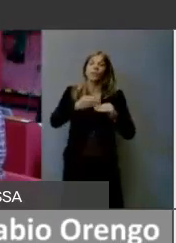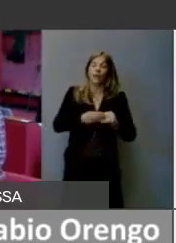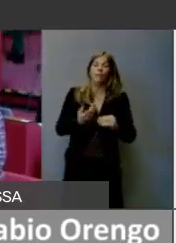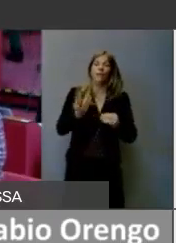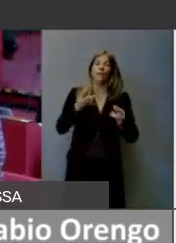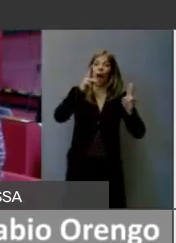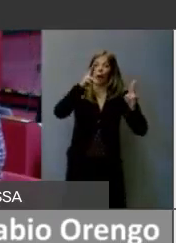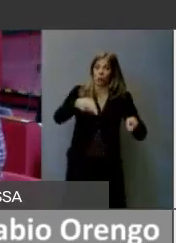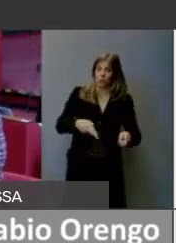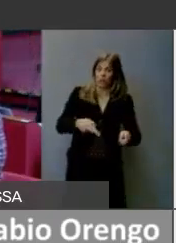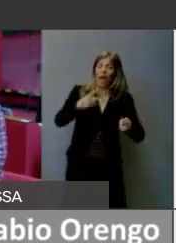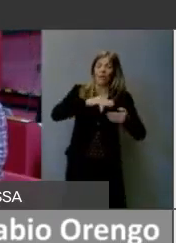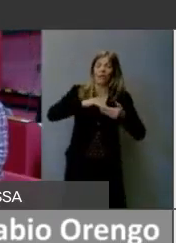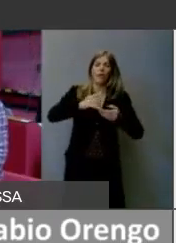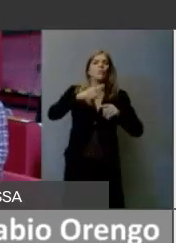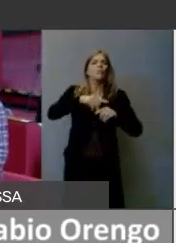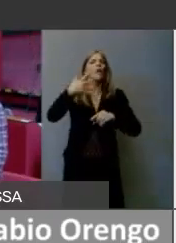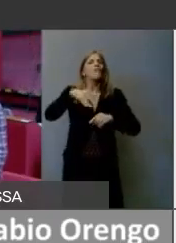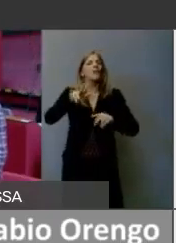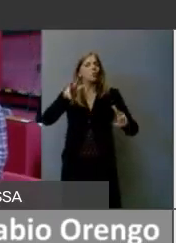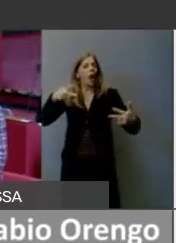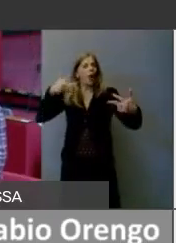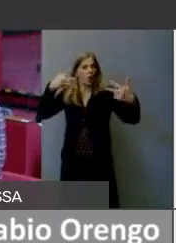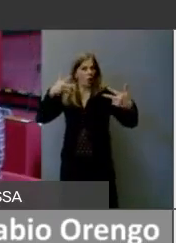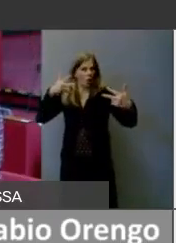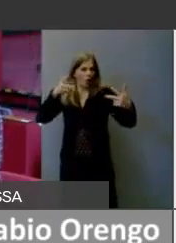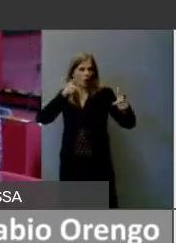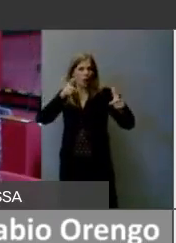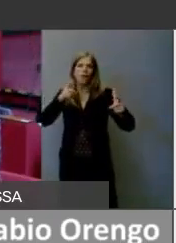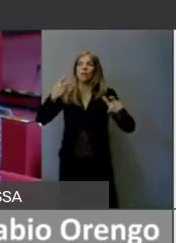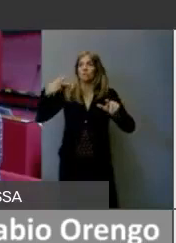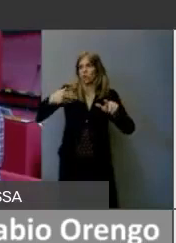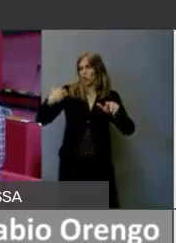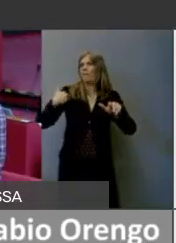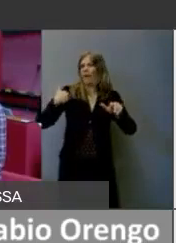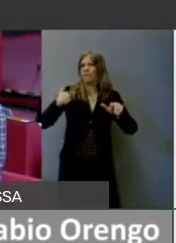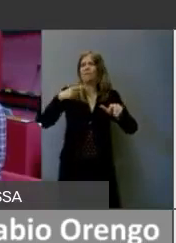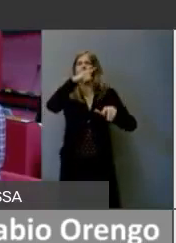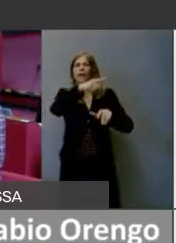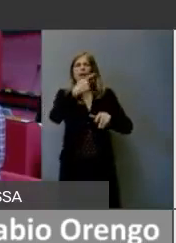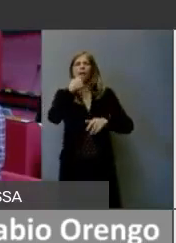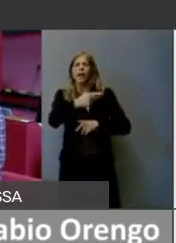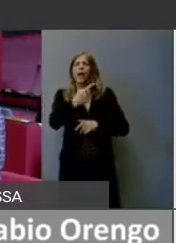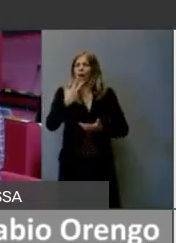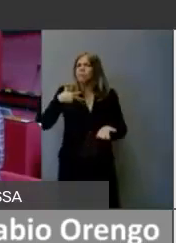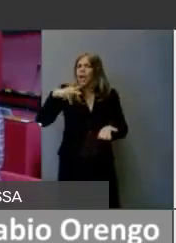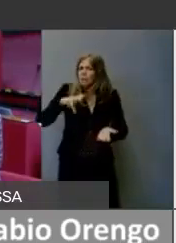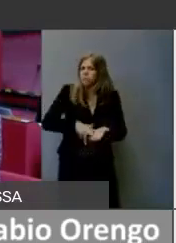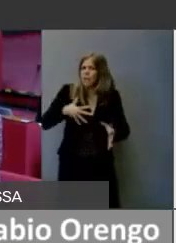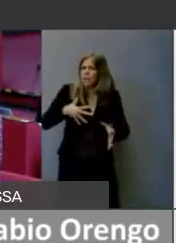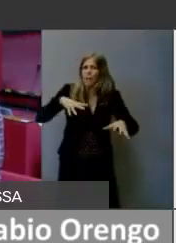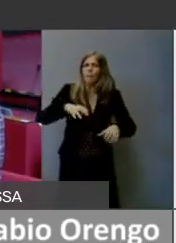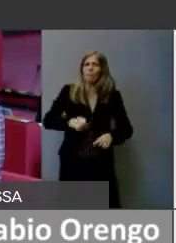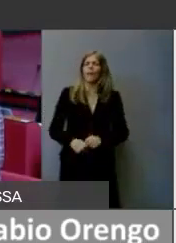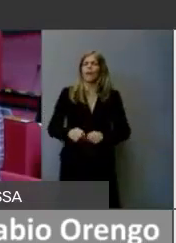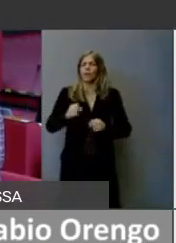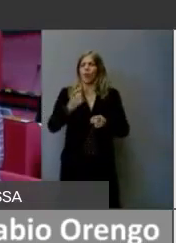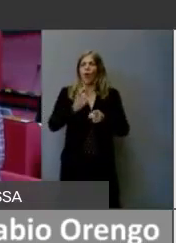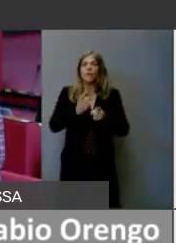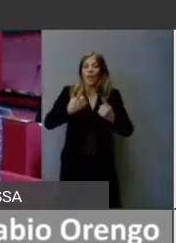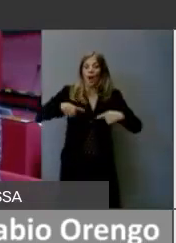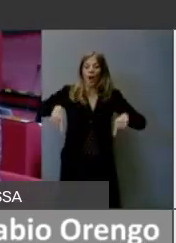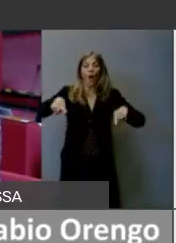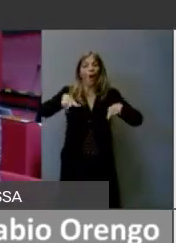una, chiamiamola call, a novembre, in cui si era preso l'impegno di attivare e fare in modo che venisse convocata una